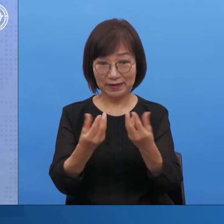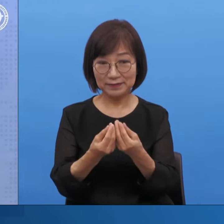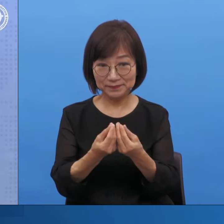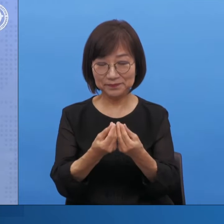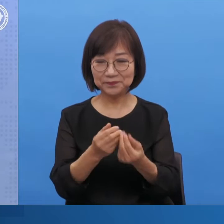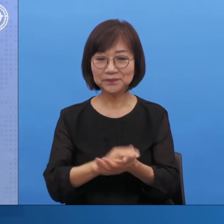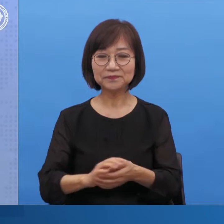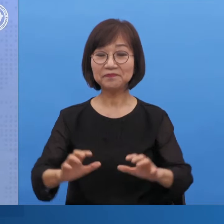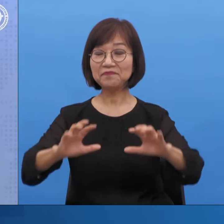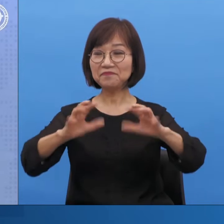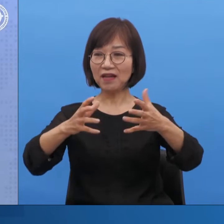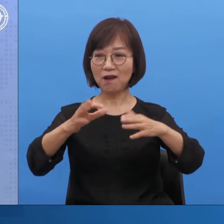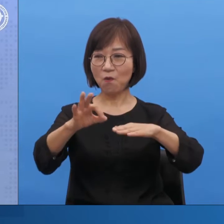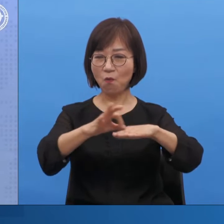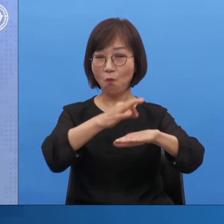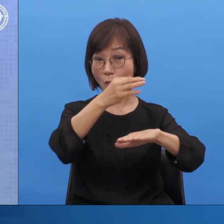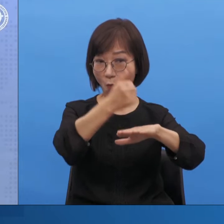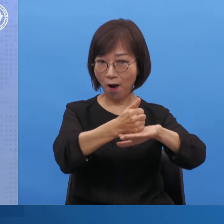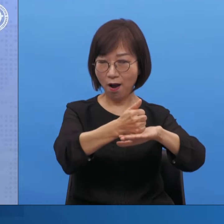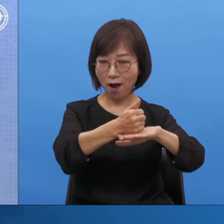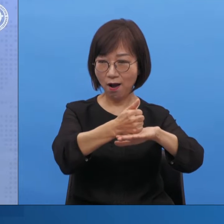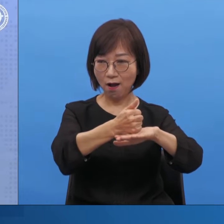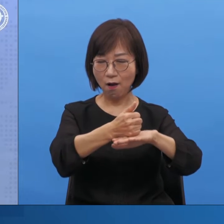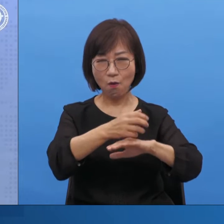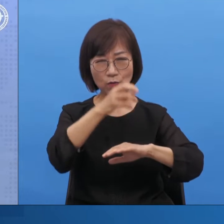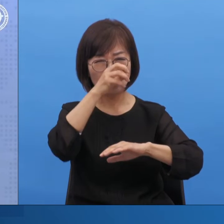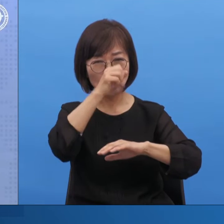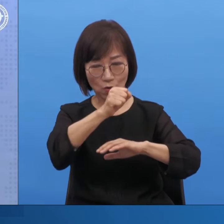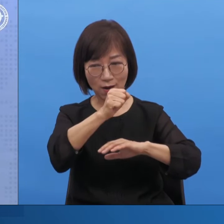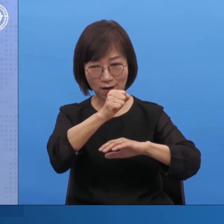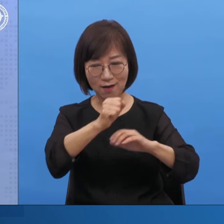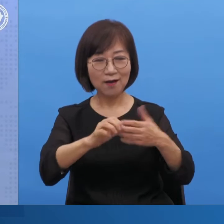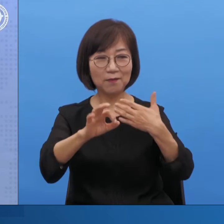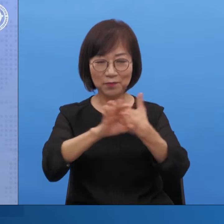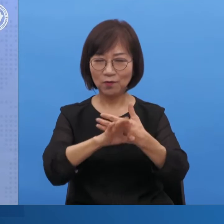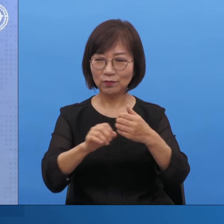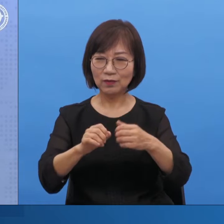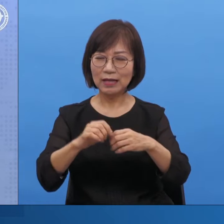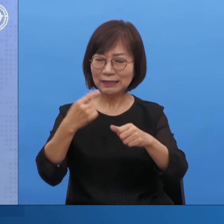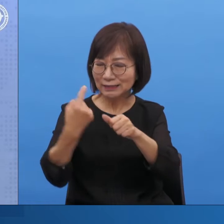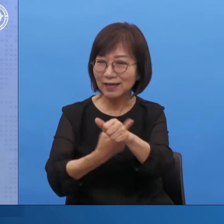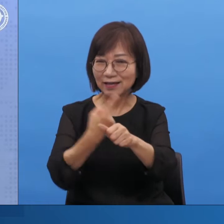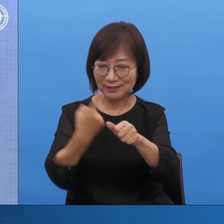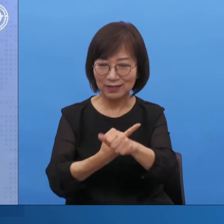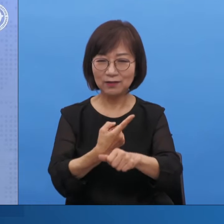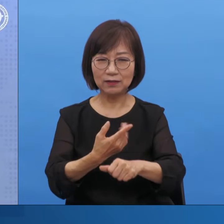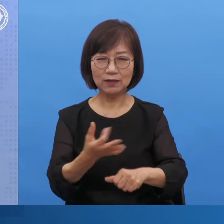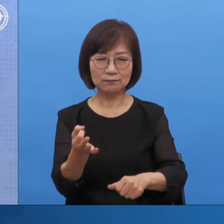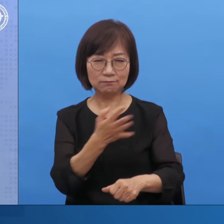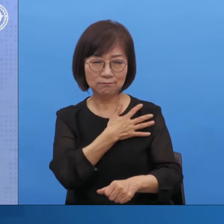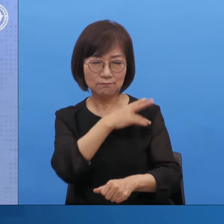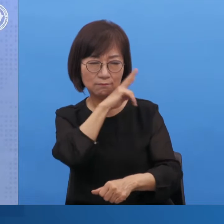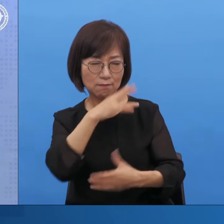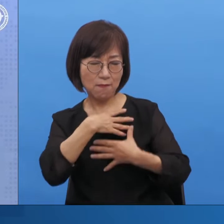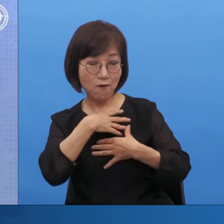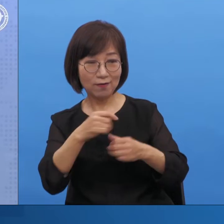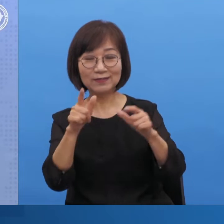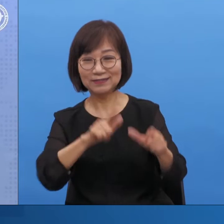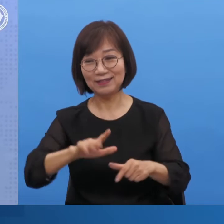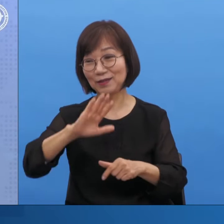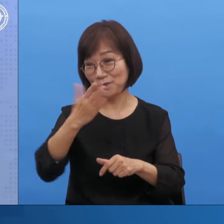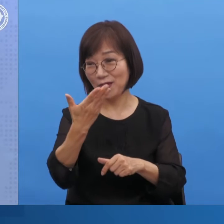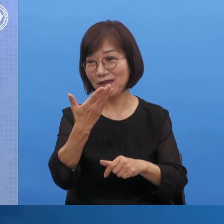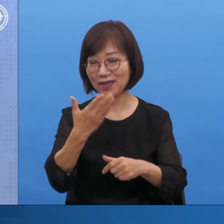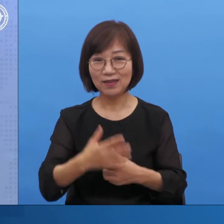보세요. 나라 부왕이 계속 오잖아요. Think about 그렇잖아요. 뭐 it. 저랬다 저랬다가 아니잖아요. A renowned king of a nation, you see, he doesn't just come in